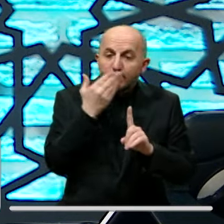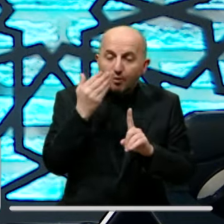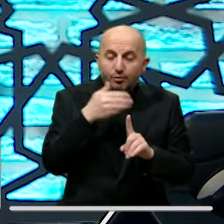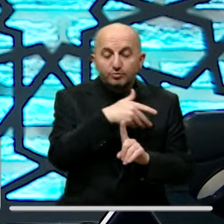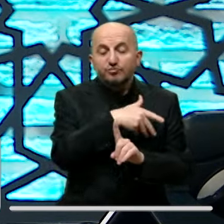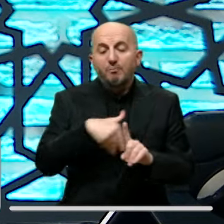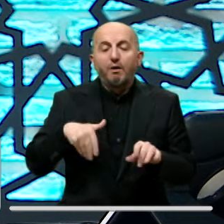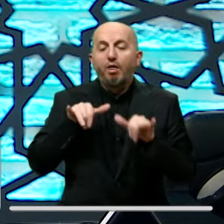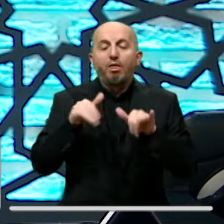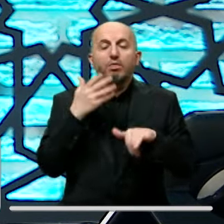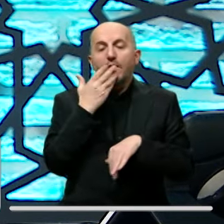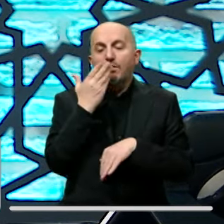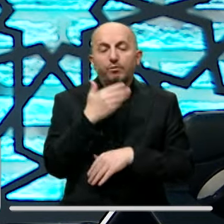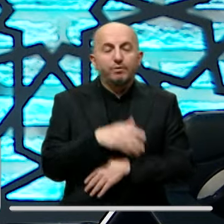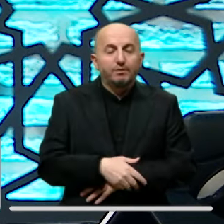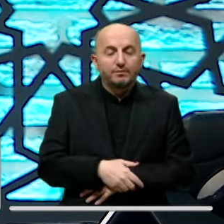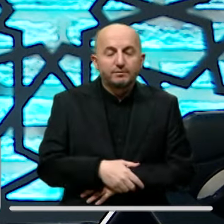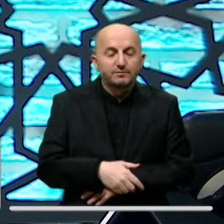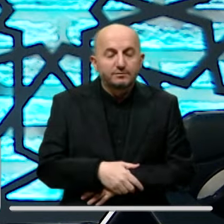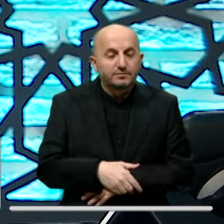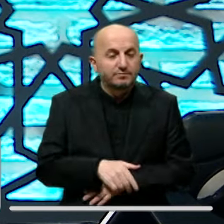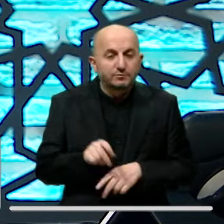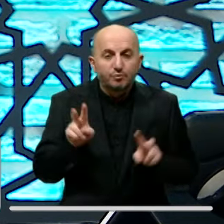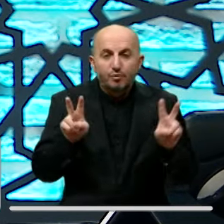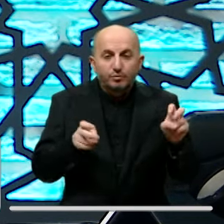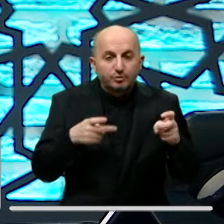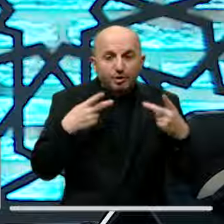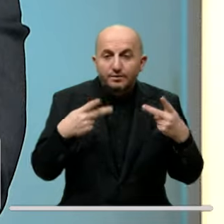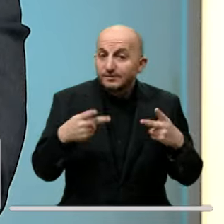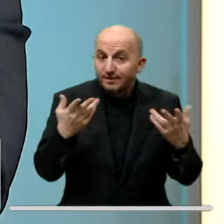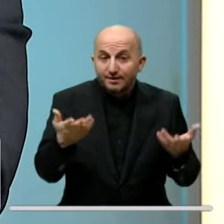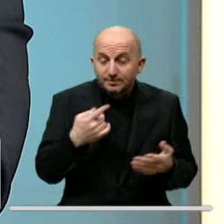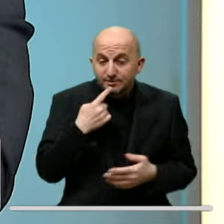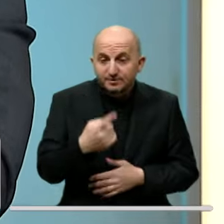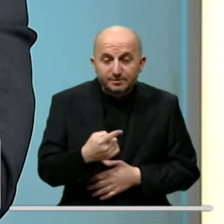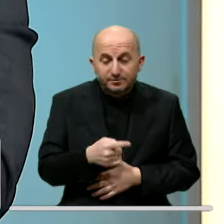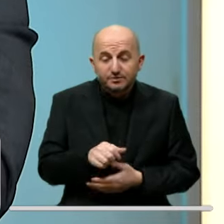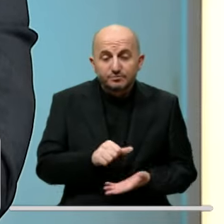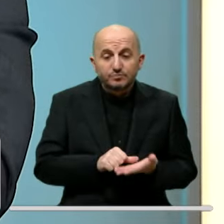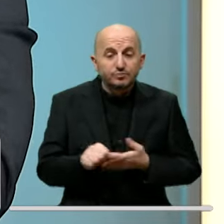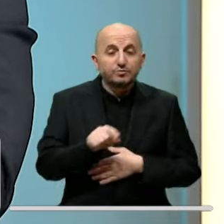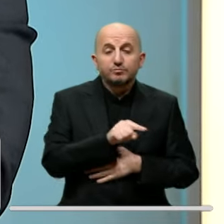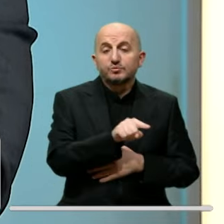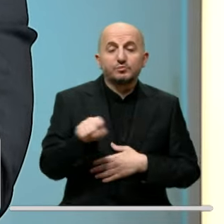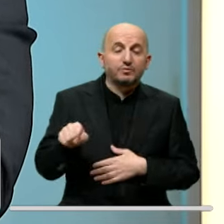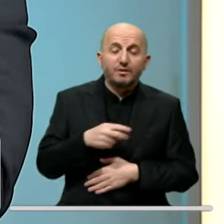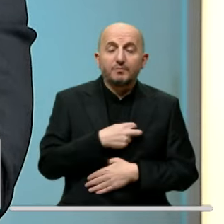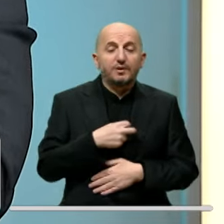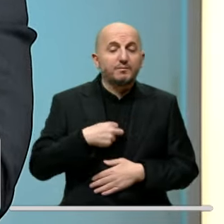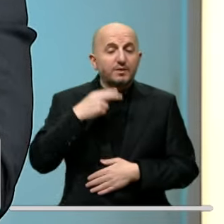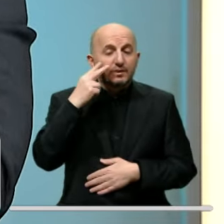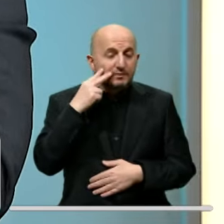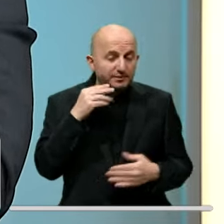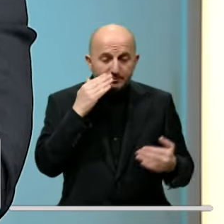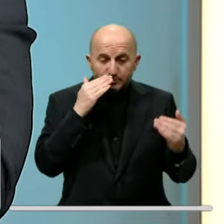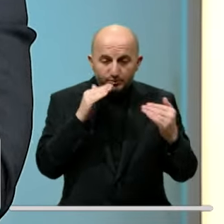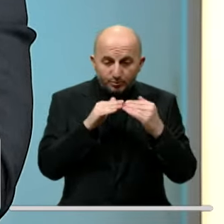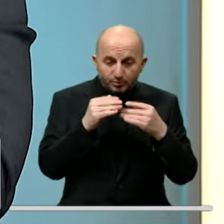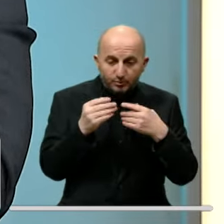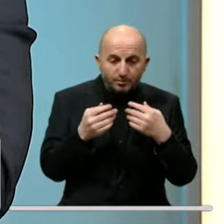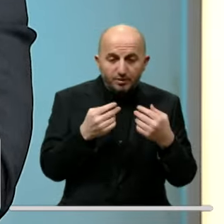yapıyor, cemaat de kıraat yapıyor. Bu hususu açıklar mısınız demiş. Bütün bunlar Peygamber Efendimiz'in uygulamalarına